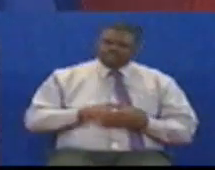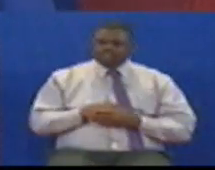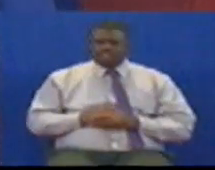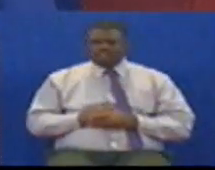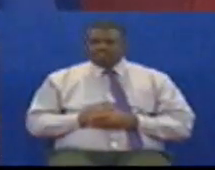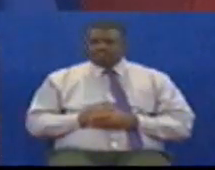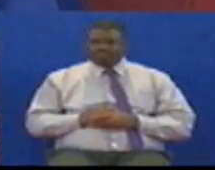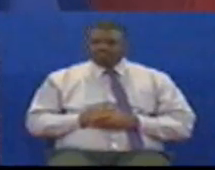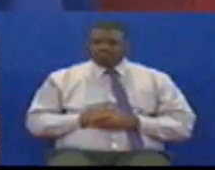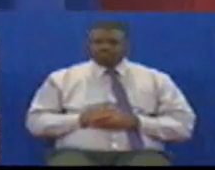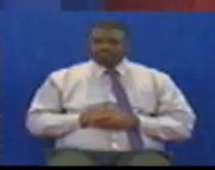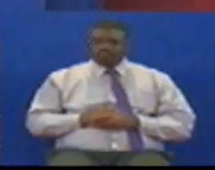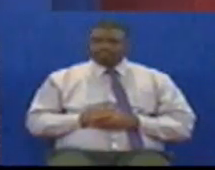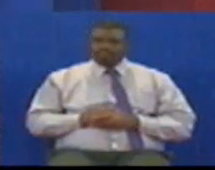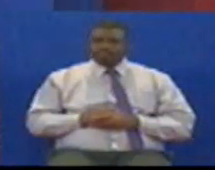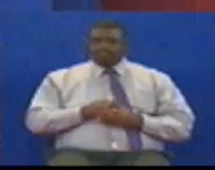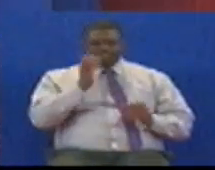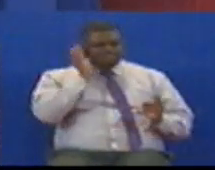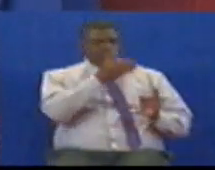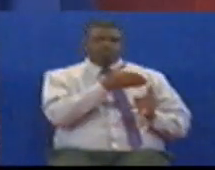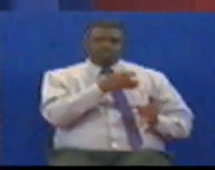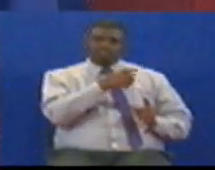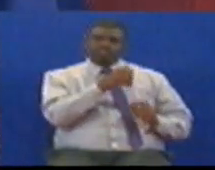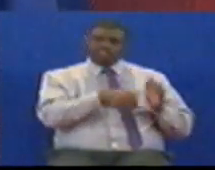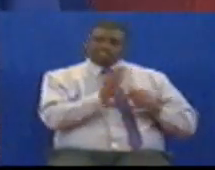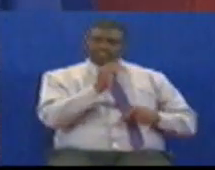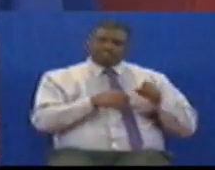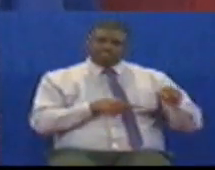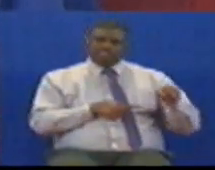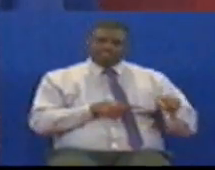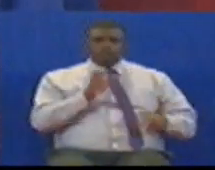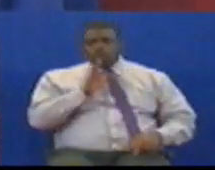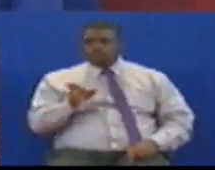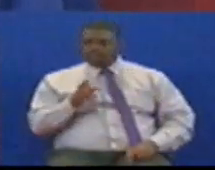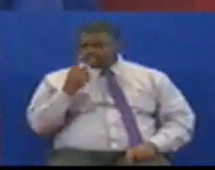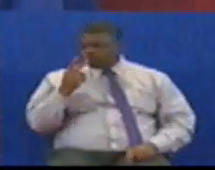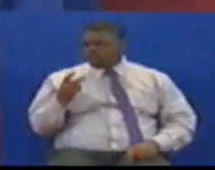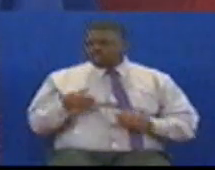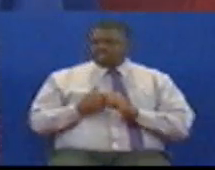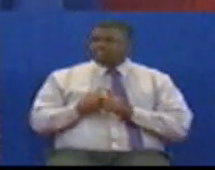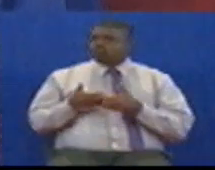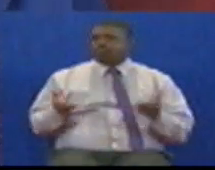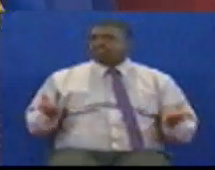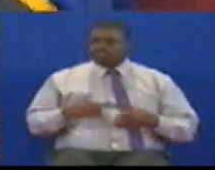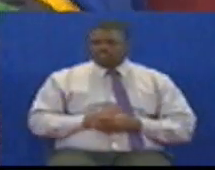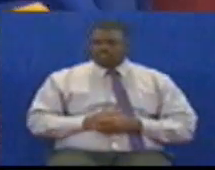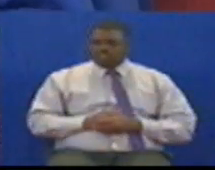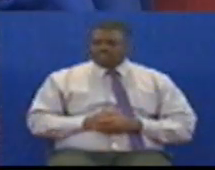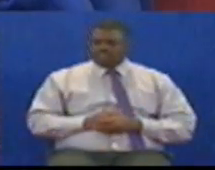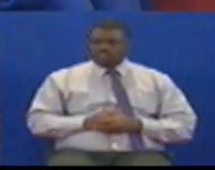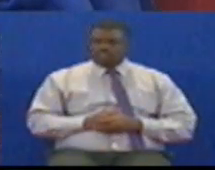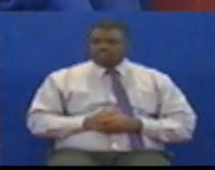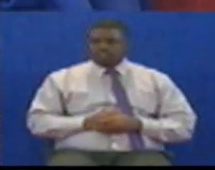politiki ambazo hazina maana. Lakini tujifocus na hoja ambazo zinakuwa zimeletwa hapa, mtaona hatuna shida hata kidogo,